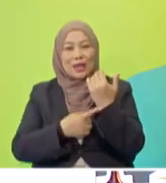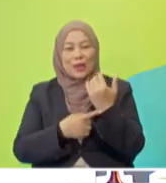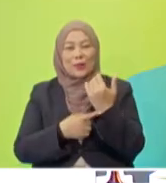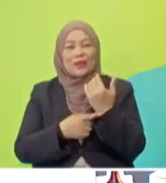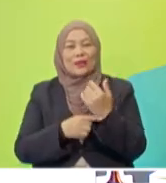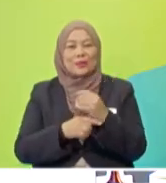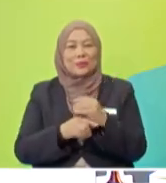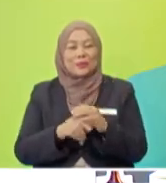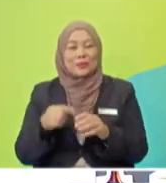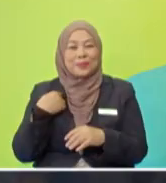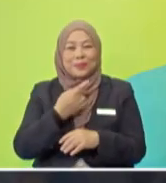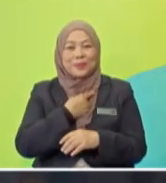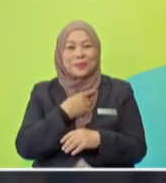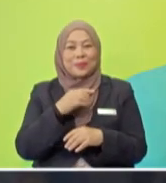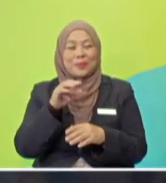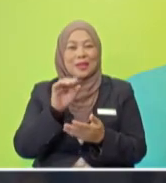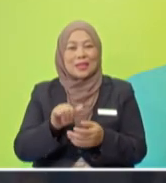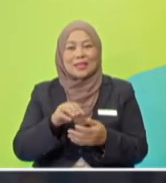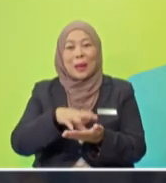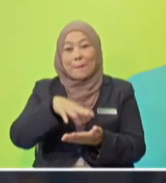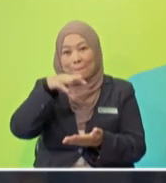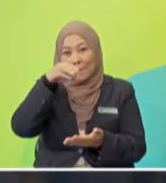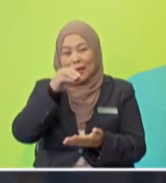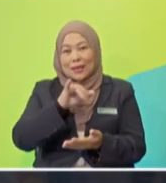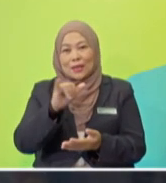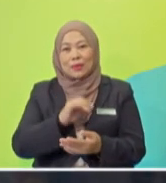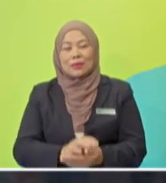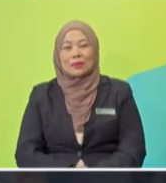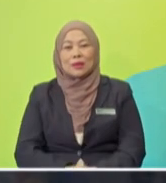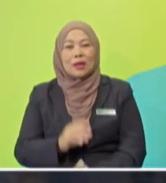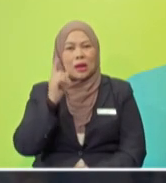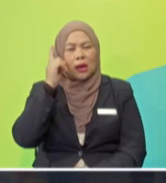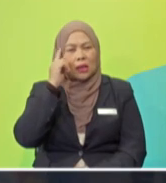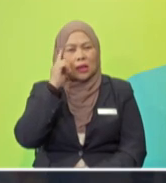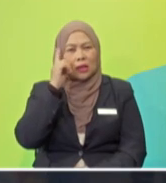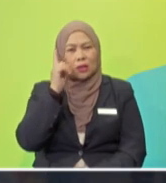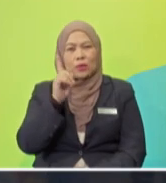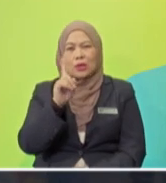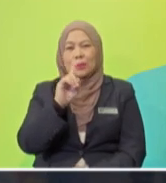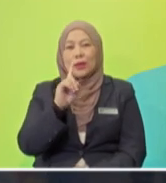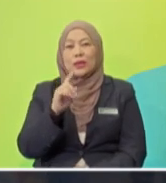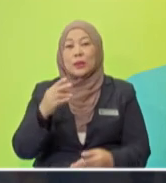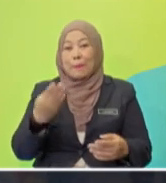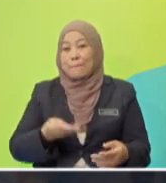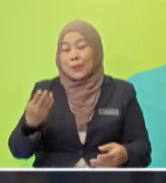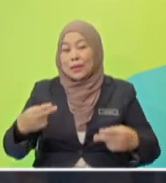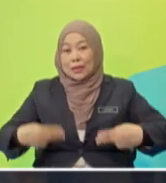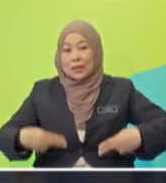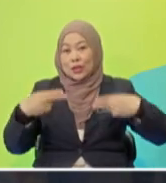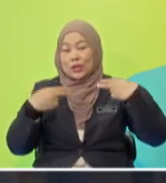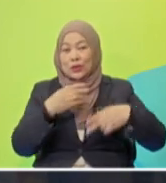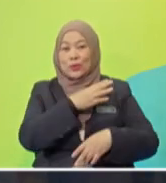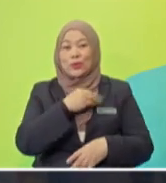dengan cego azrinda Cikgu baik kita teruskan nih Cikgu dengan mengenal pasti bonde hidup dan benda bukan hidup cikgujo